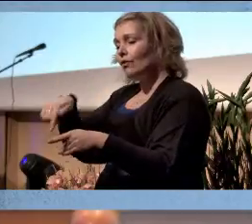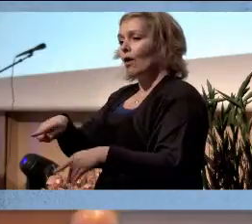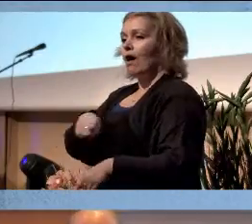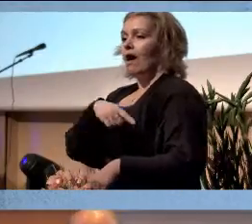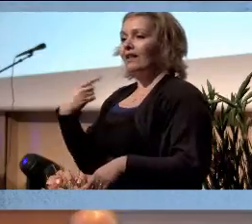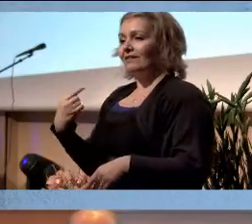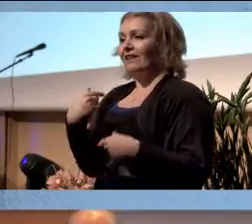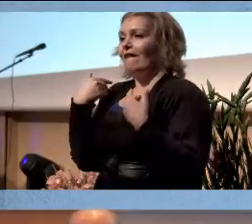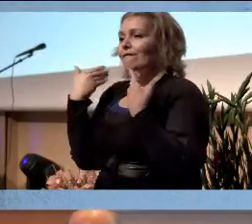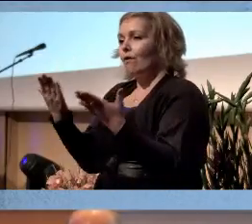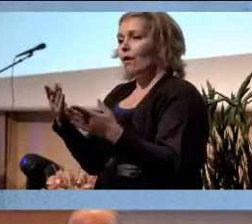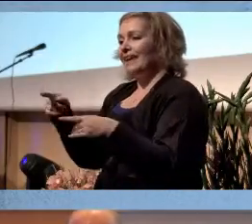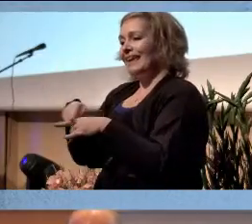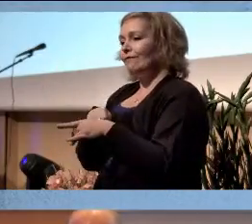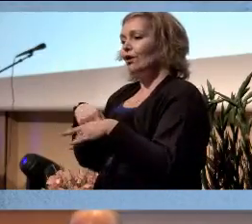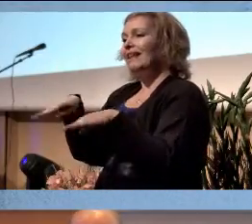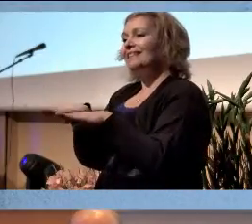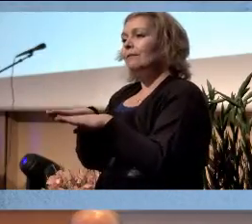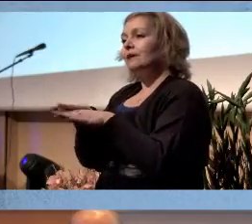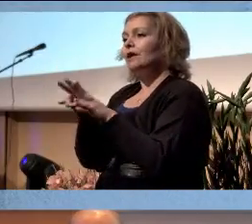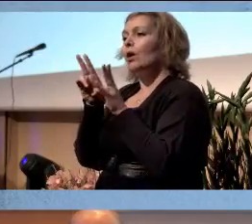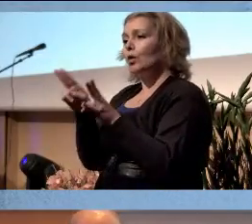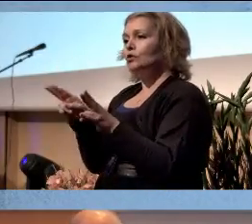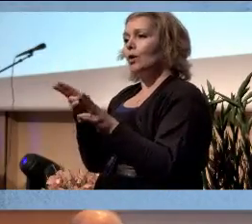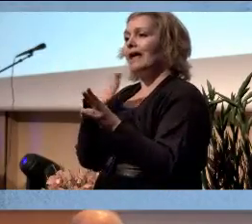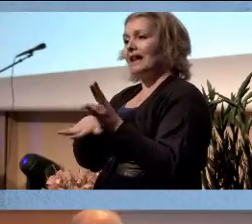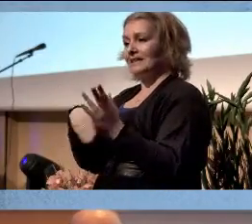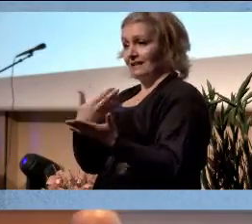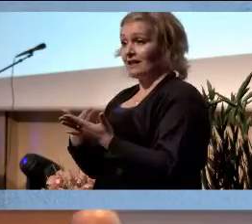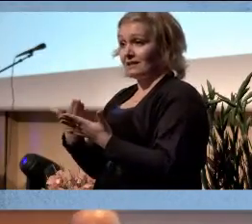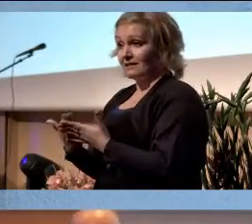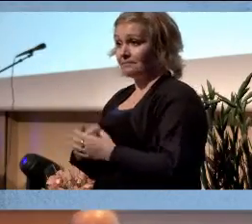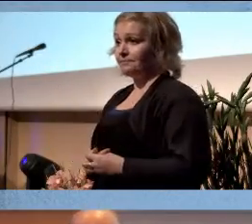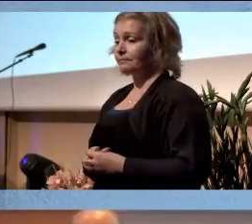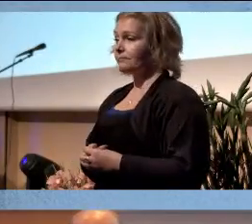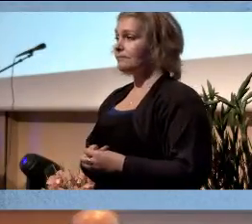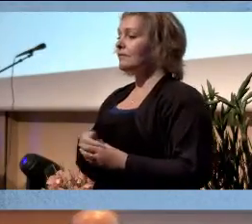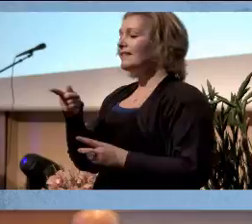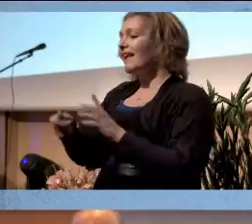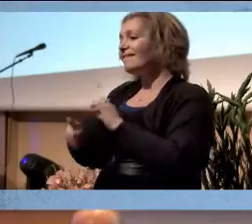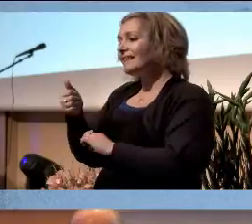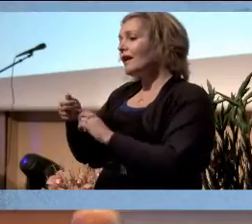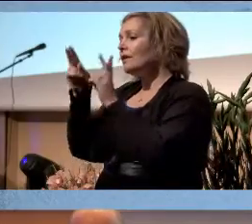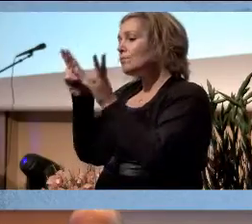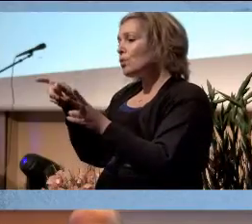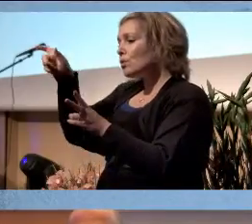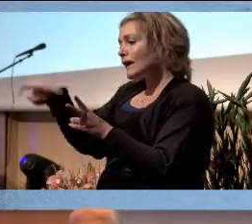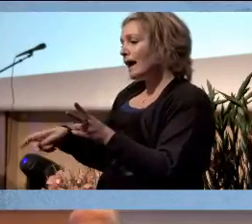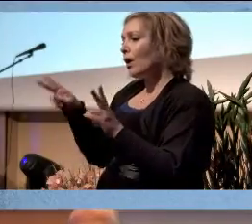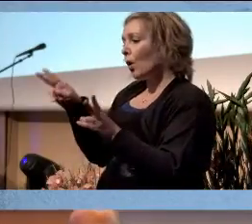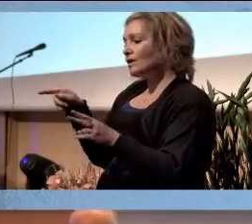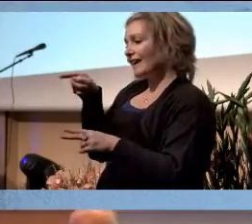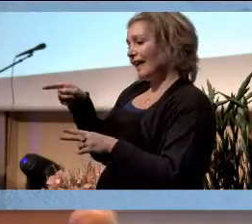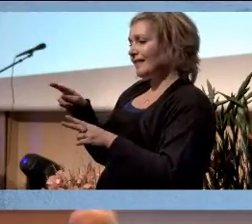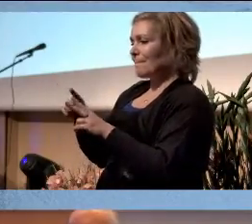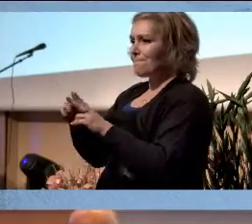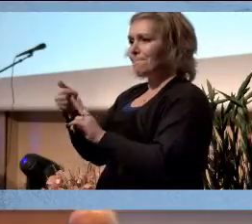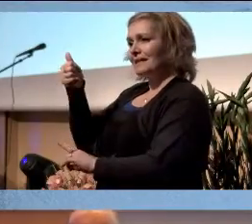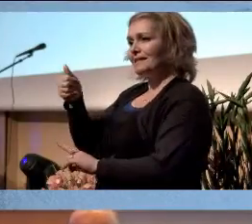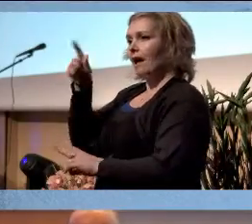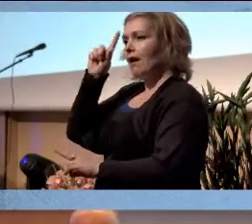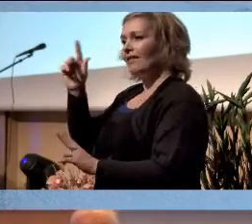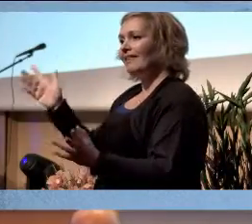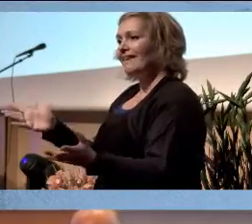vi får innført demokrati også i helsetjenesten. Det er viktig at brukeren også er jo den beste til